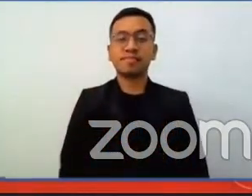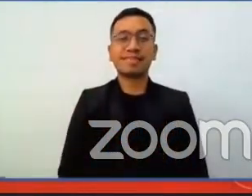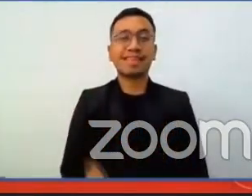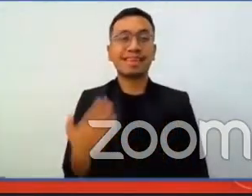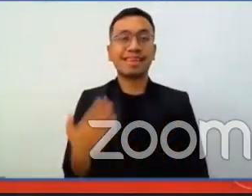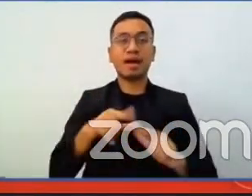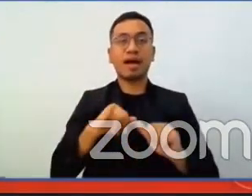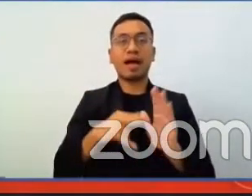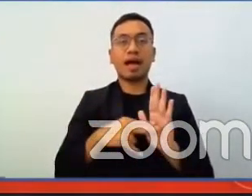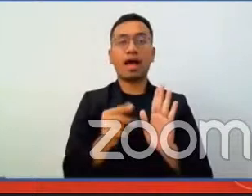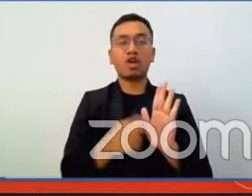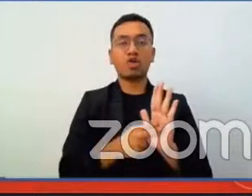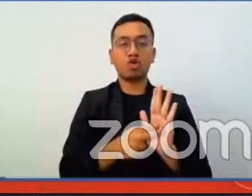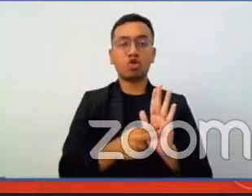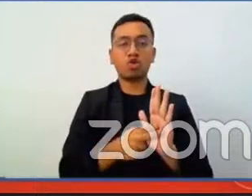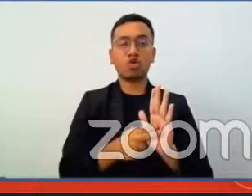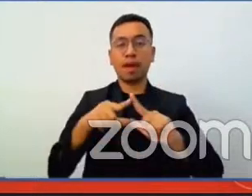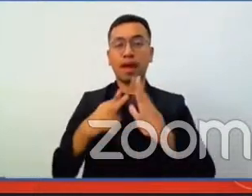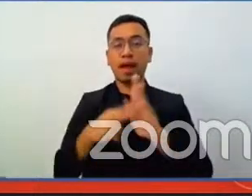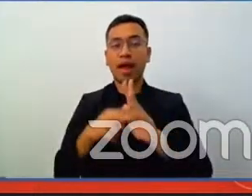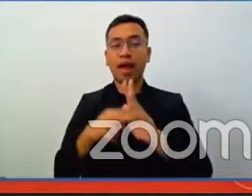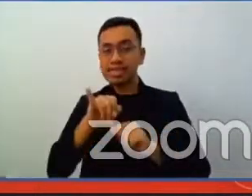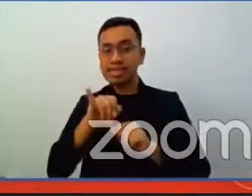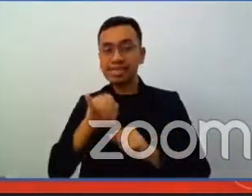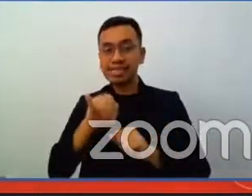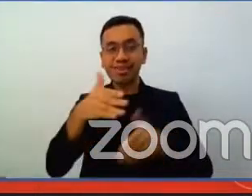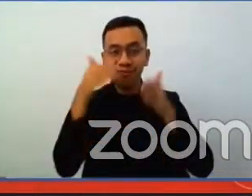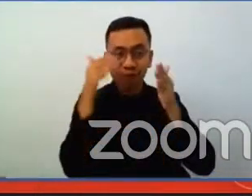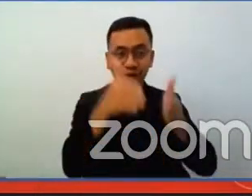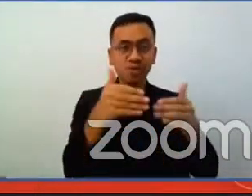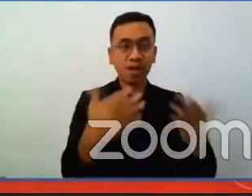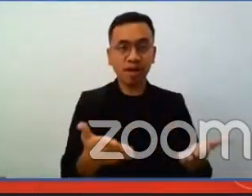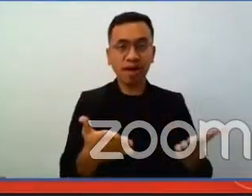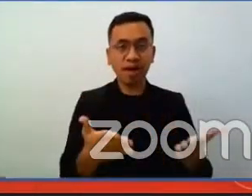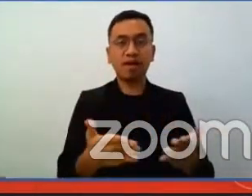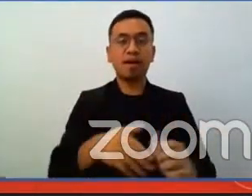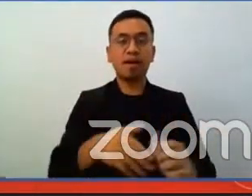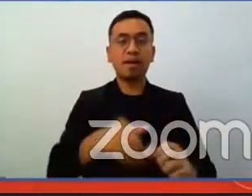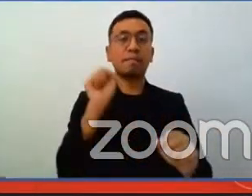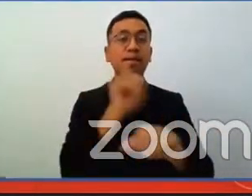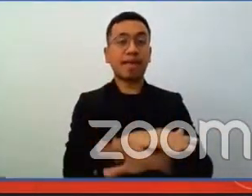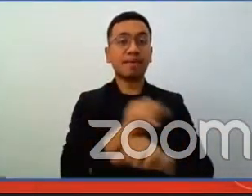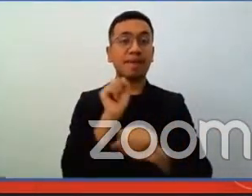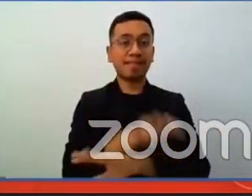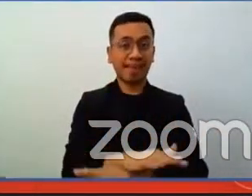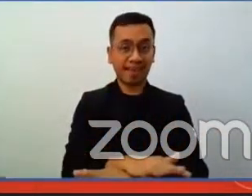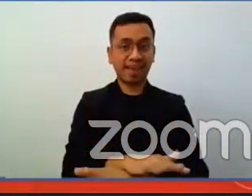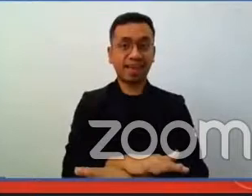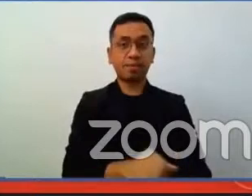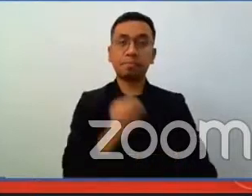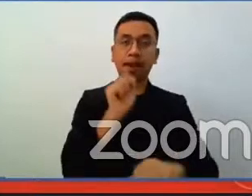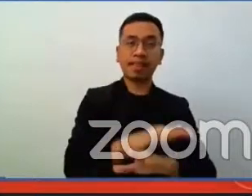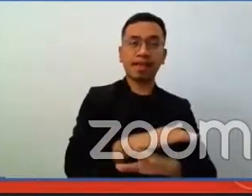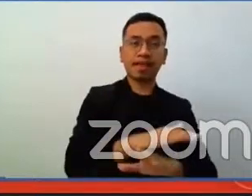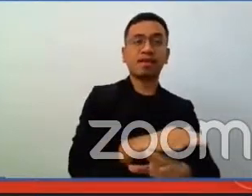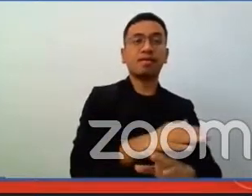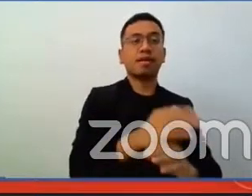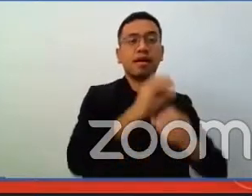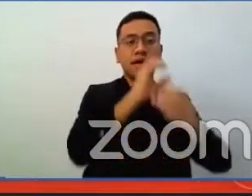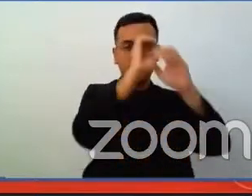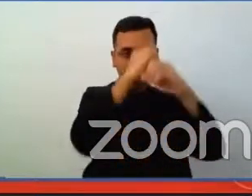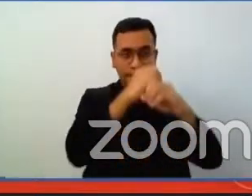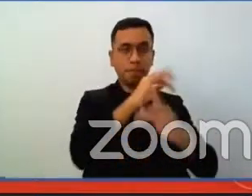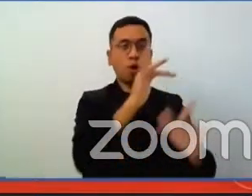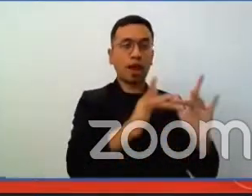dengan Pak Andi itu lebih berorientasi pada praktis penggunaan laboratorium